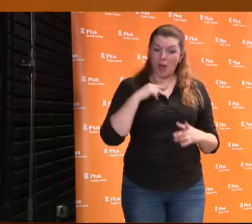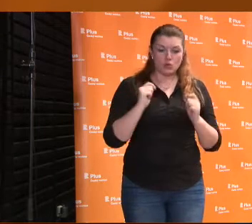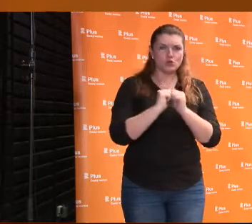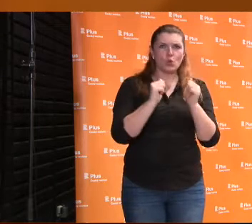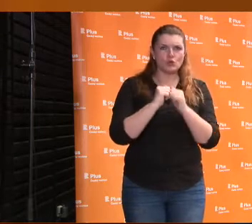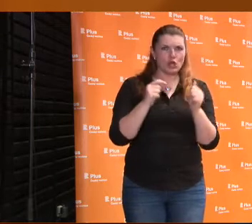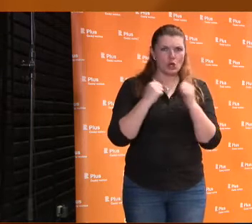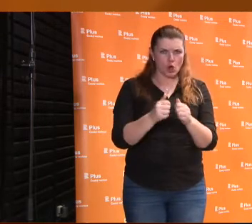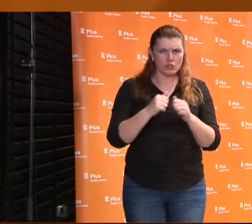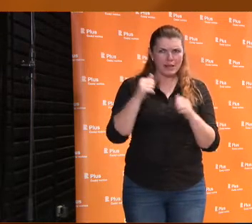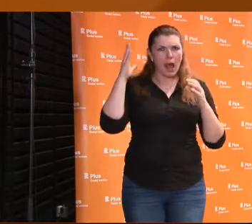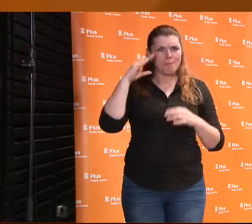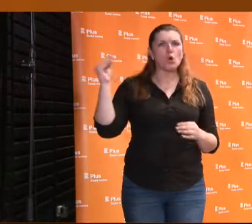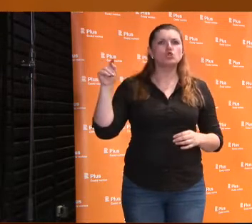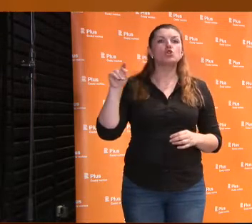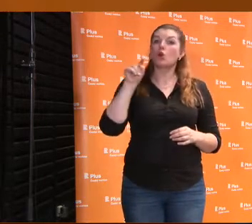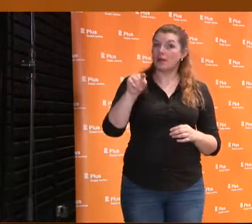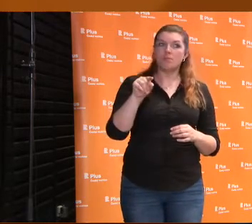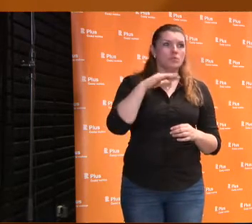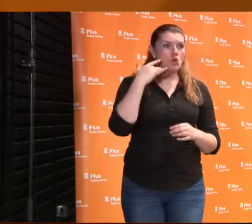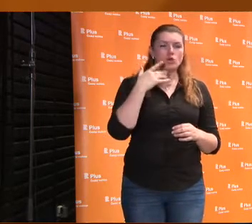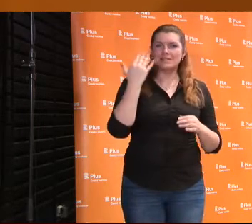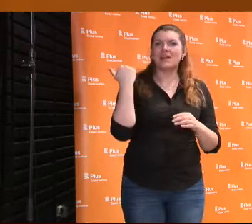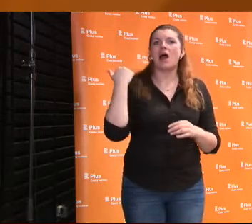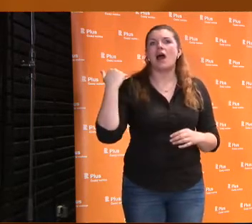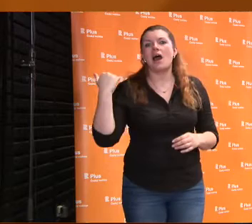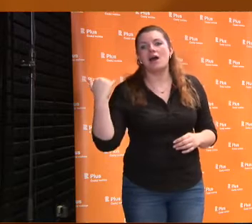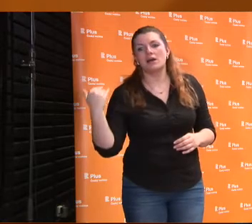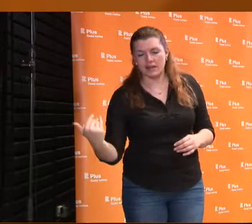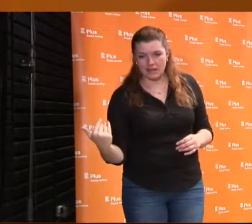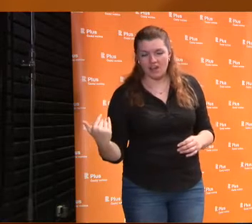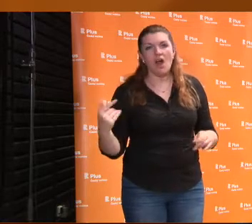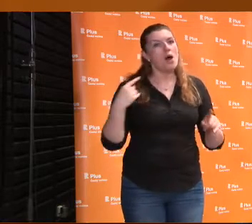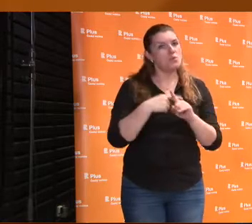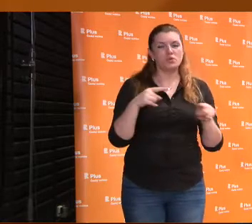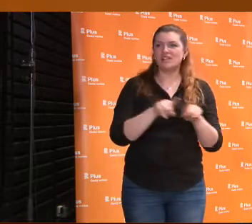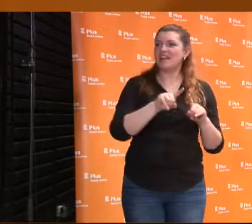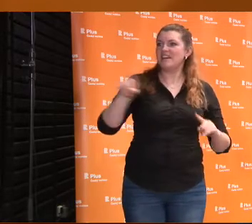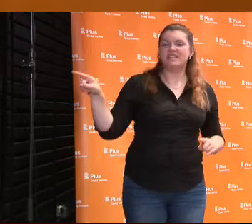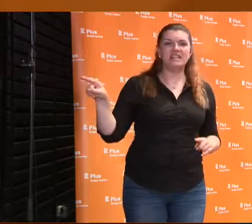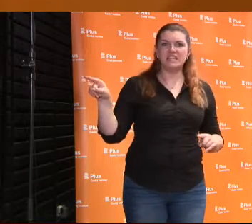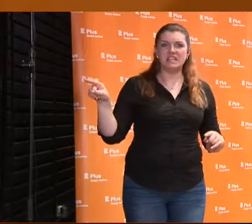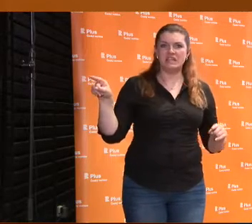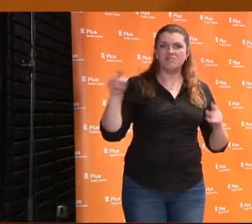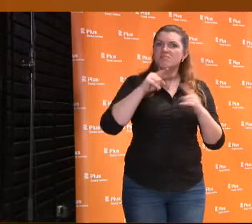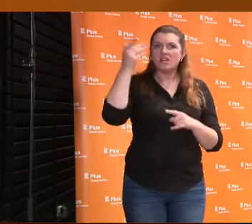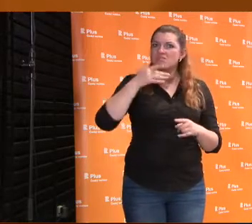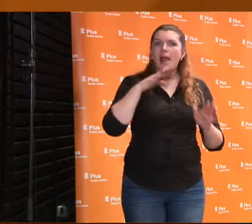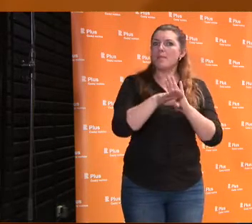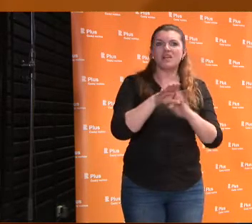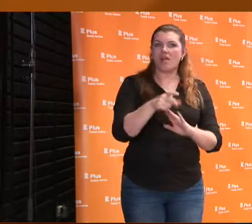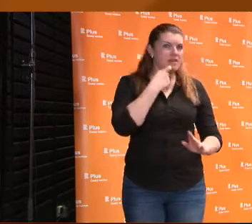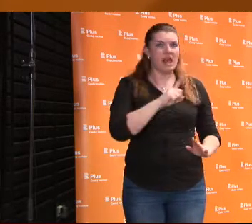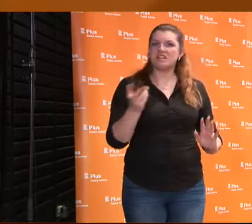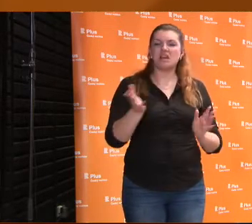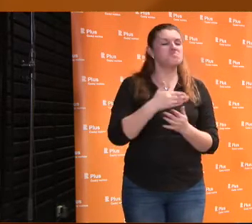Japonska, kde Japonsko velmi stárne a je současně velmi xenofobní, takže nechtějí žádné imigranty.